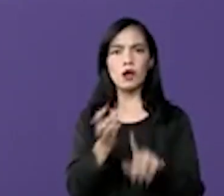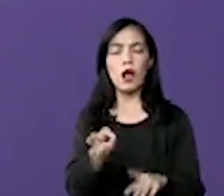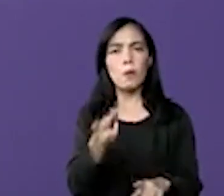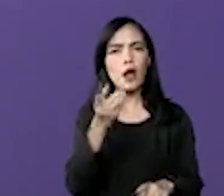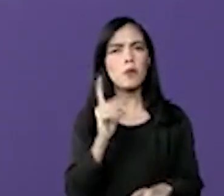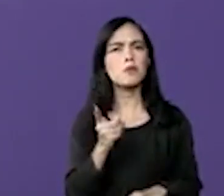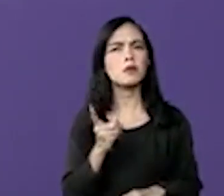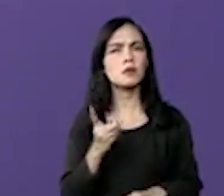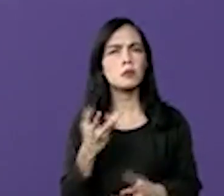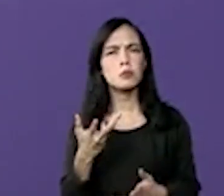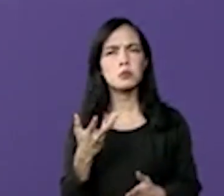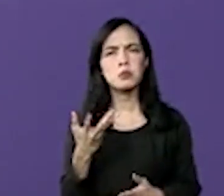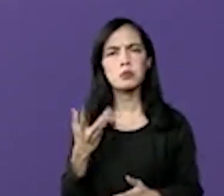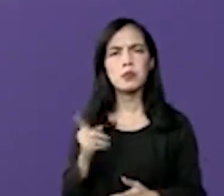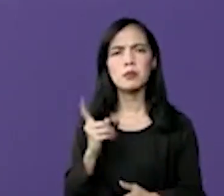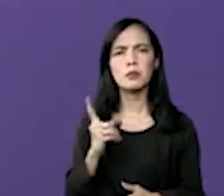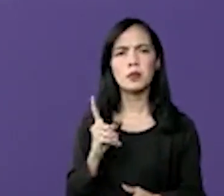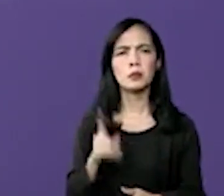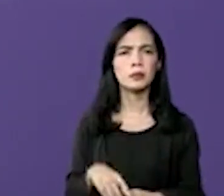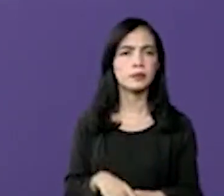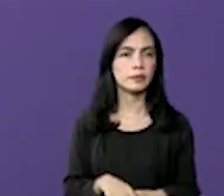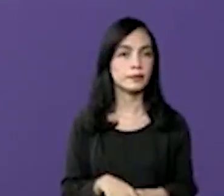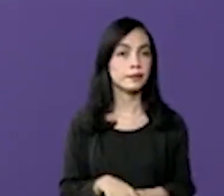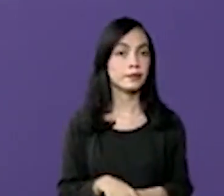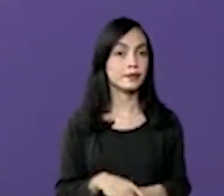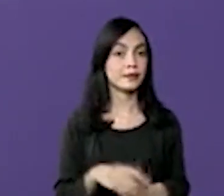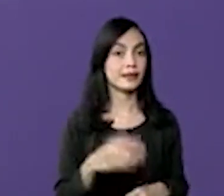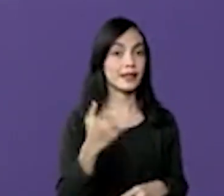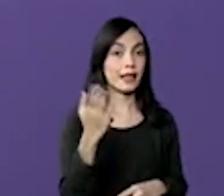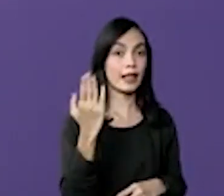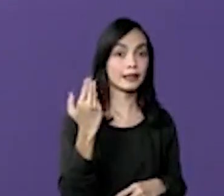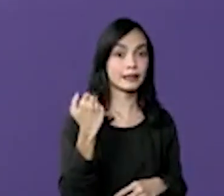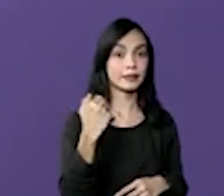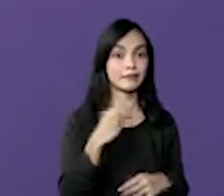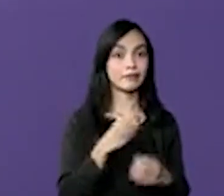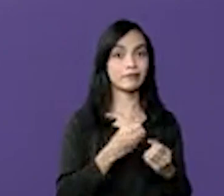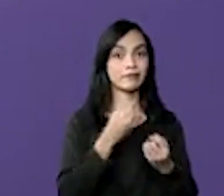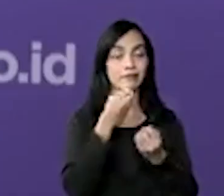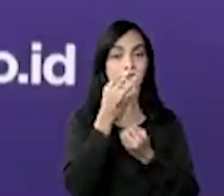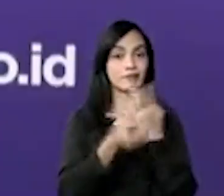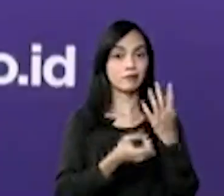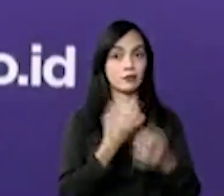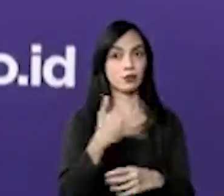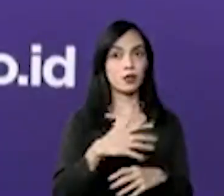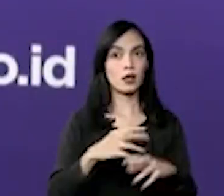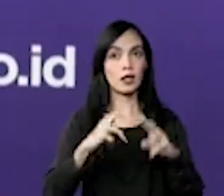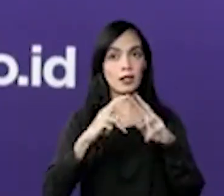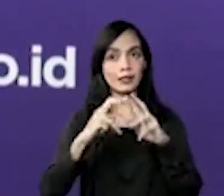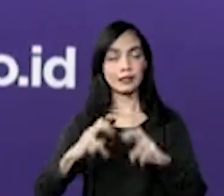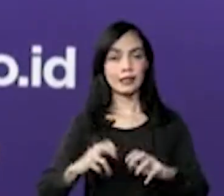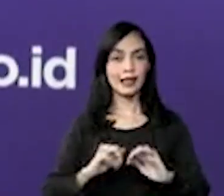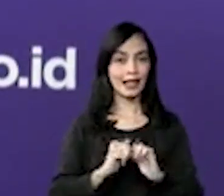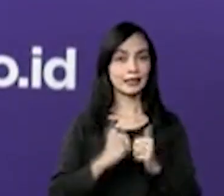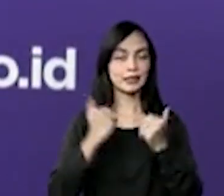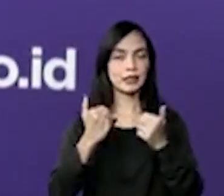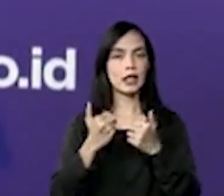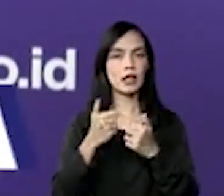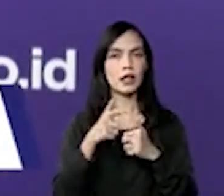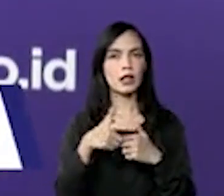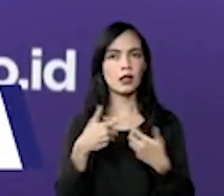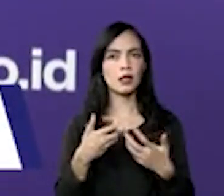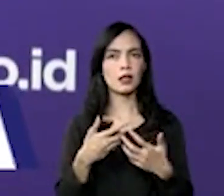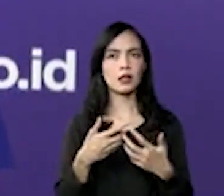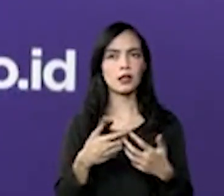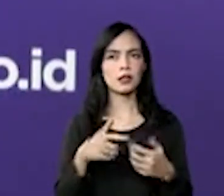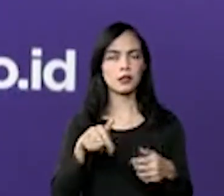untuk kena COVID-19 ini, Prof? Ya, tadi sudah disampaikan bahwa berdasarkan hasil riset didapatkan bahwa